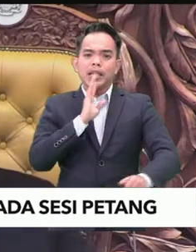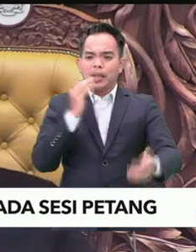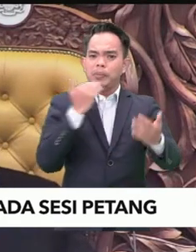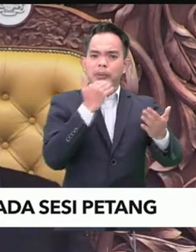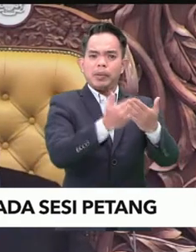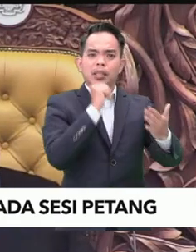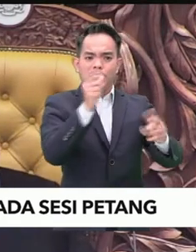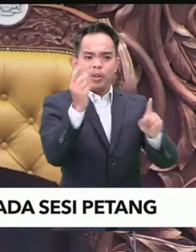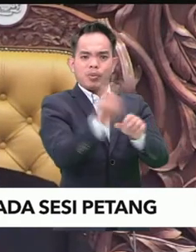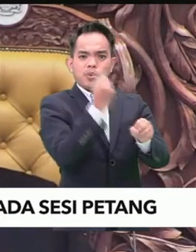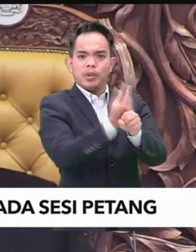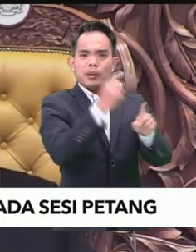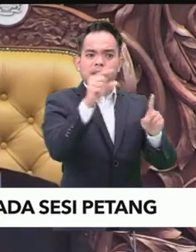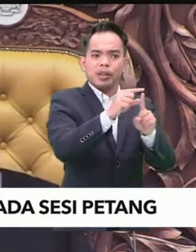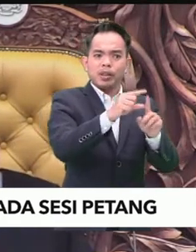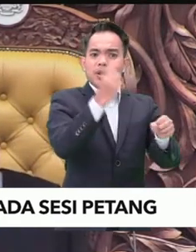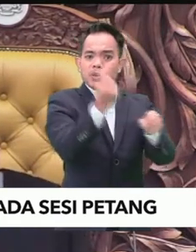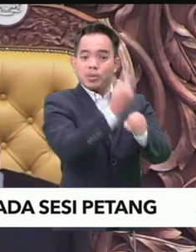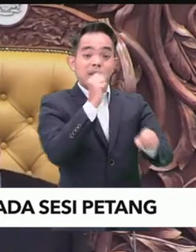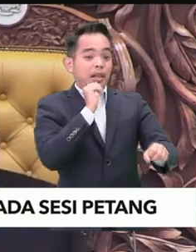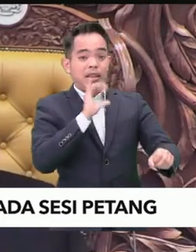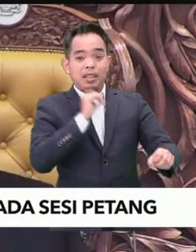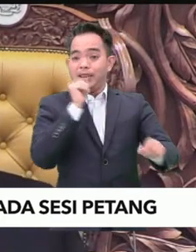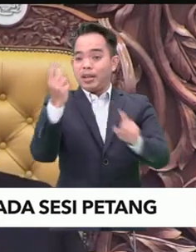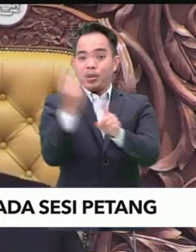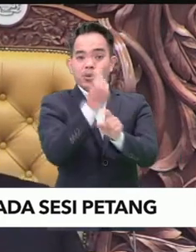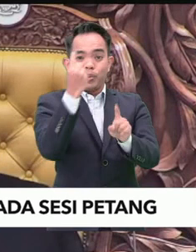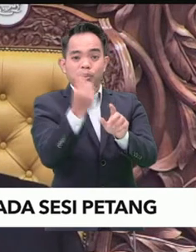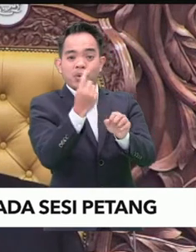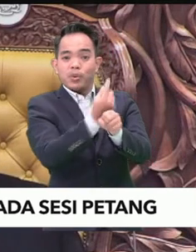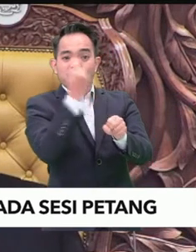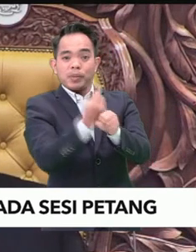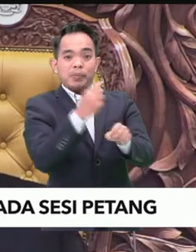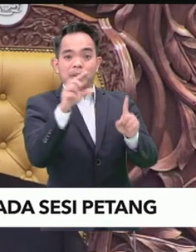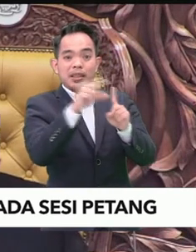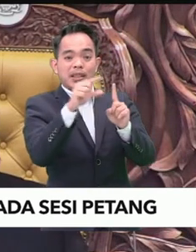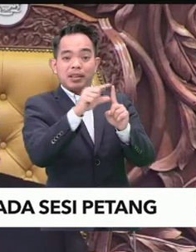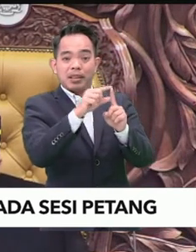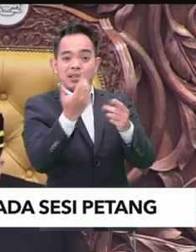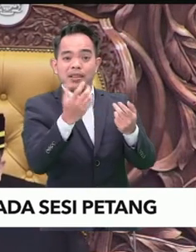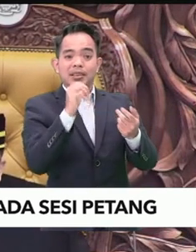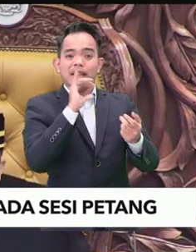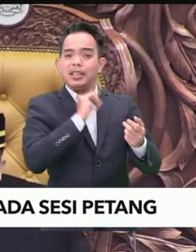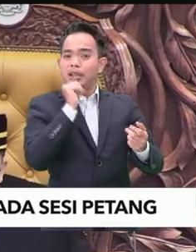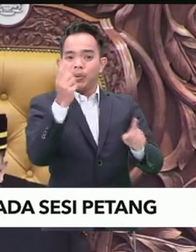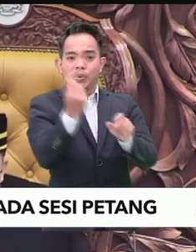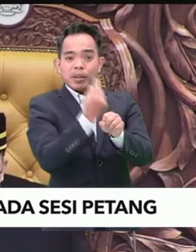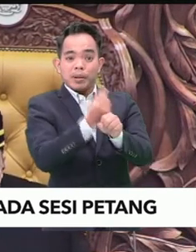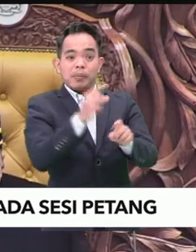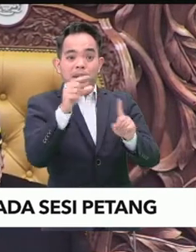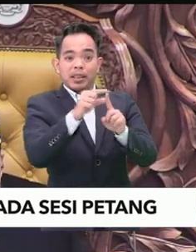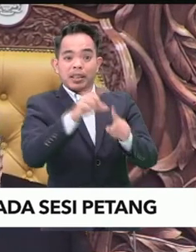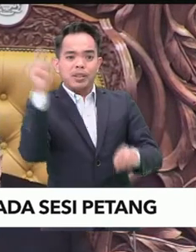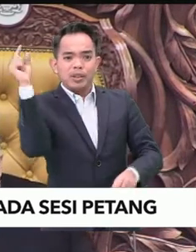saya tak gunakan perkataan Arau. Saya tidak gunakan perkataan Arau. Saya tidak gunakan perkataan Arau. Saya tidak gunakan perkataan Arau. Saya tidak